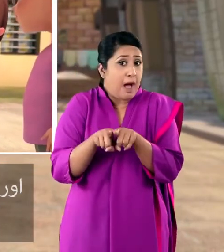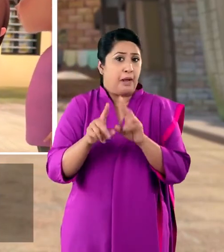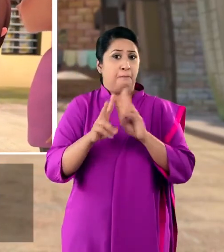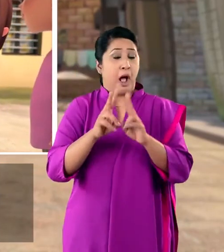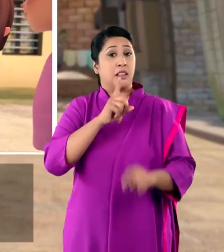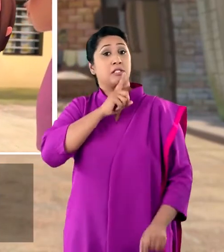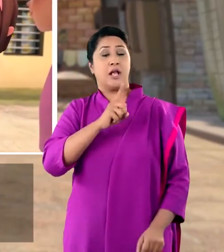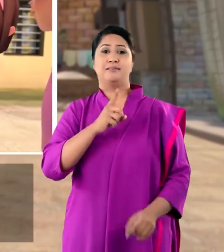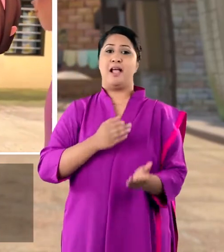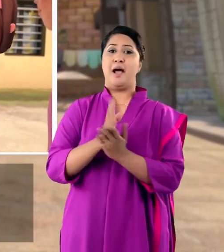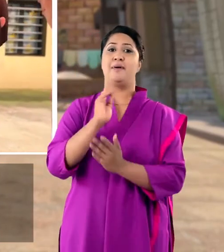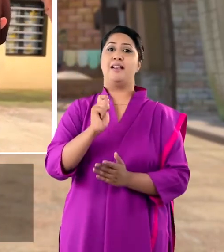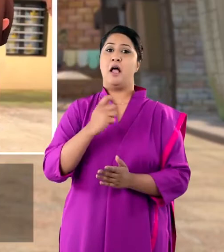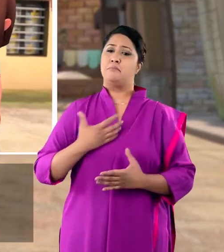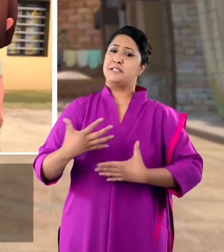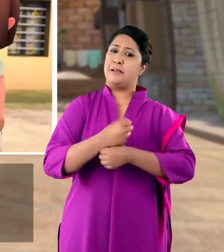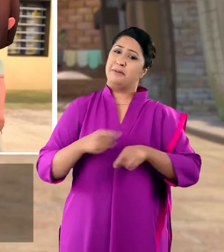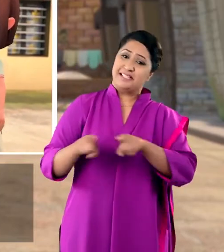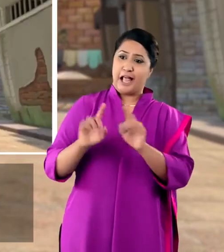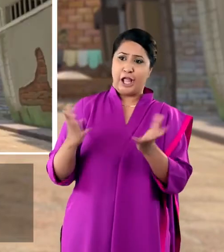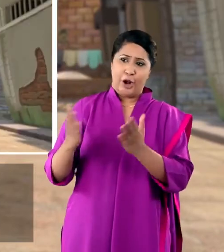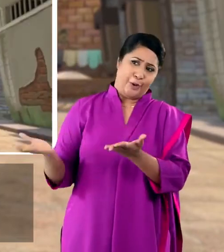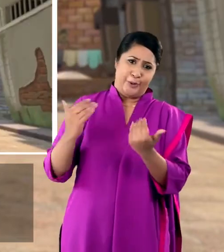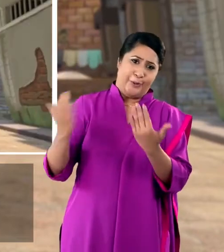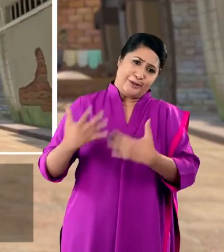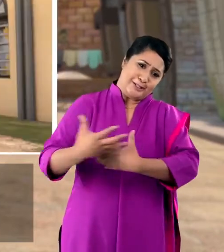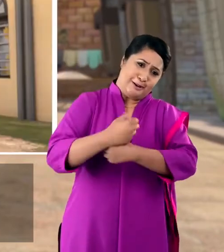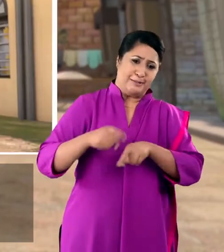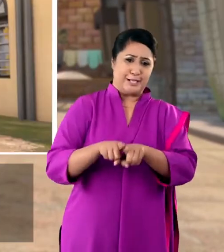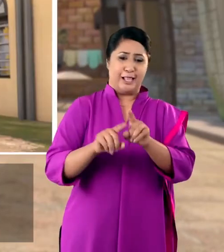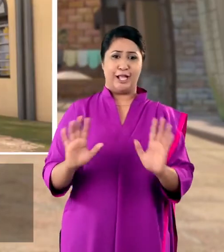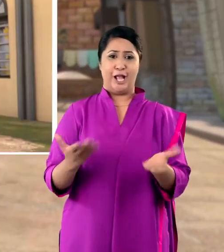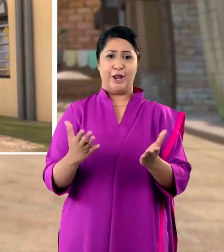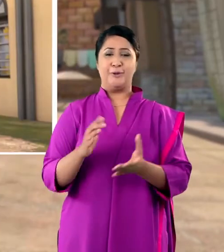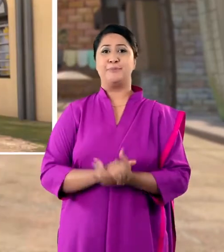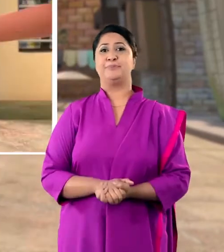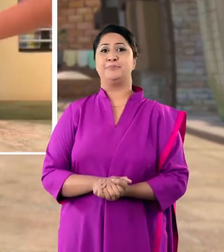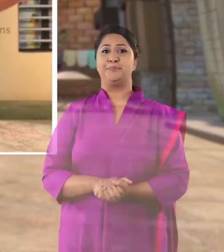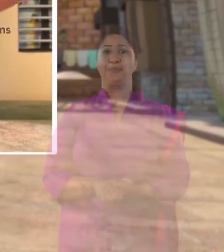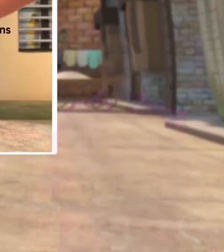बनता कि हम कायद के ख्वाब को सच्चाई में बदलें? तो फिर हम सब इकट्ठे खेलें।